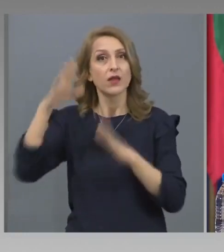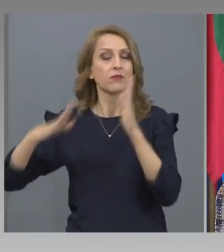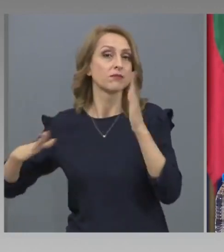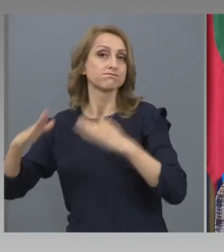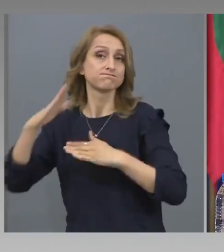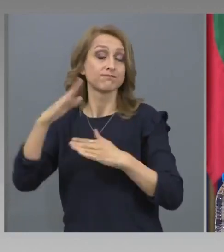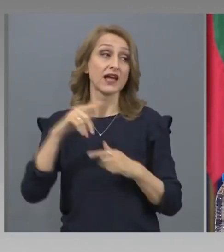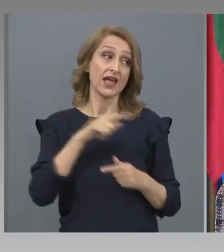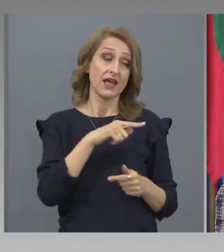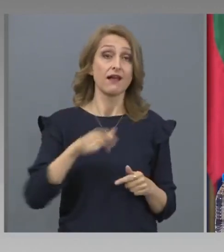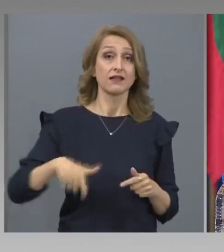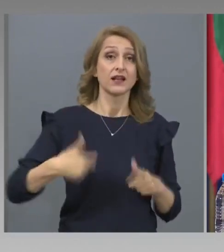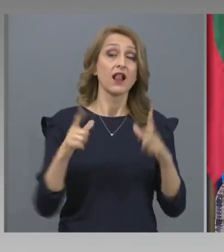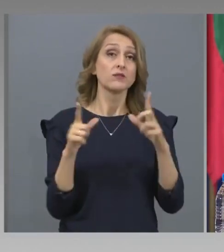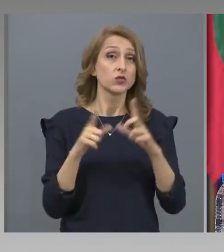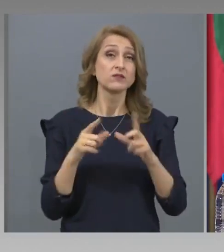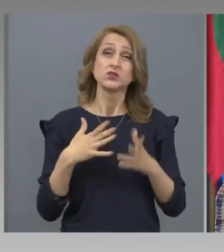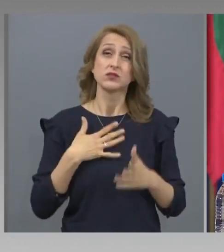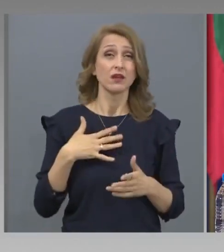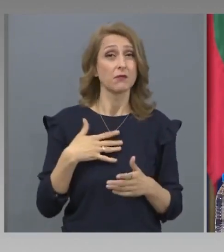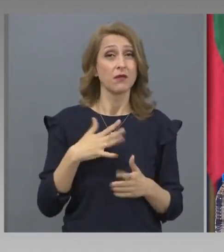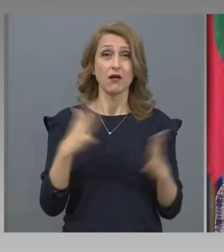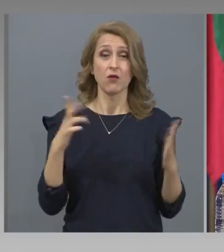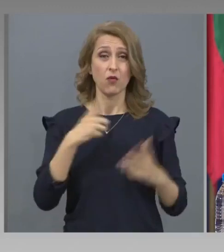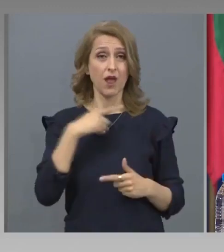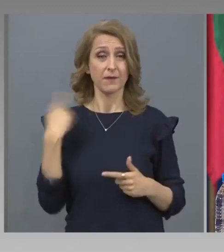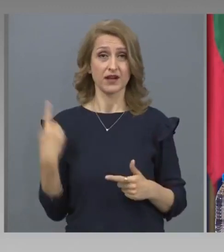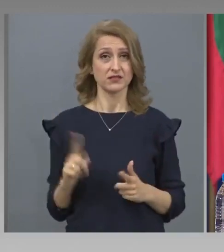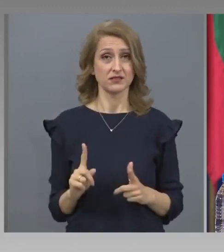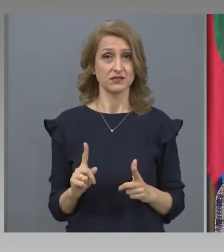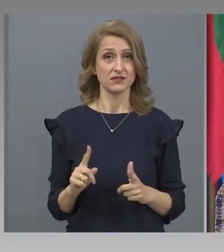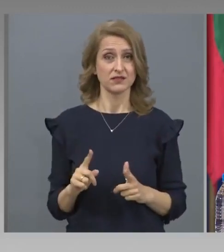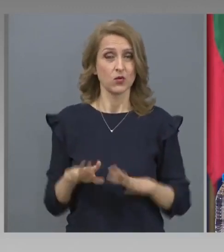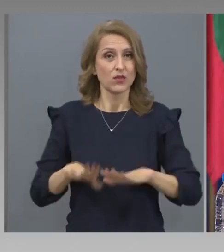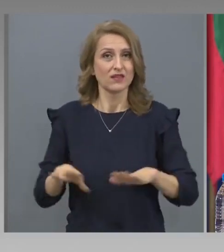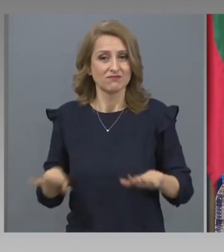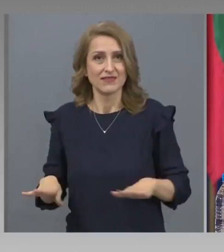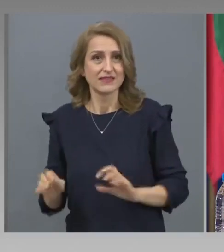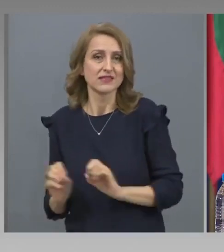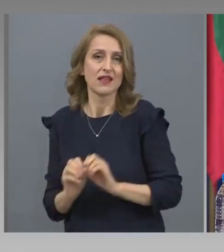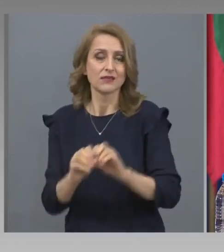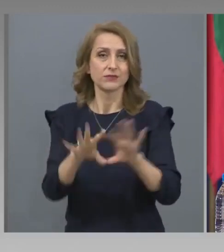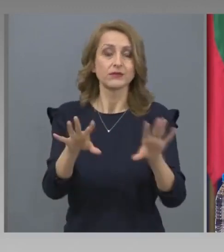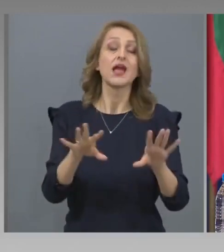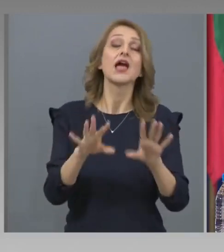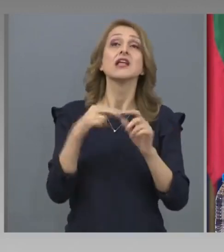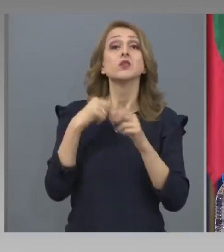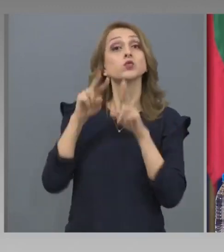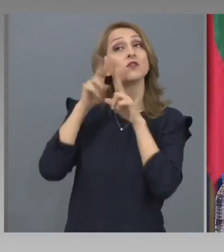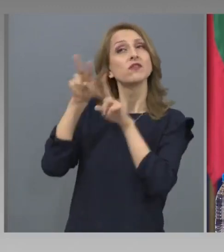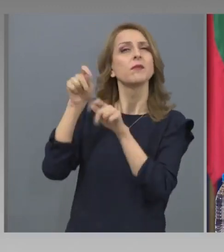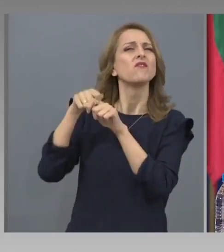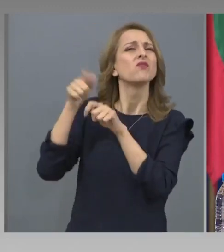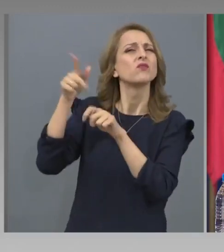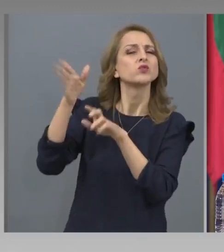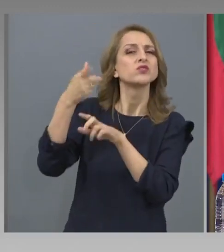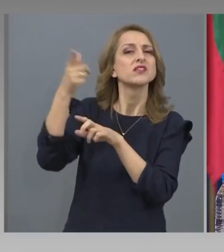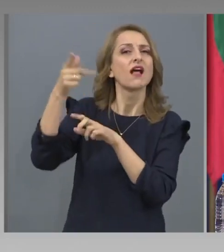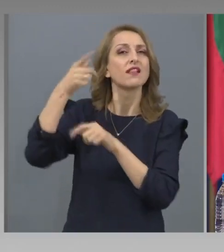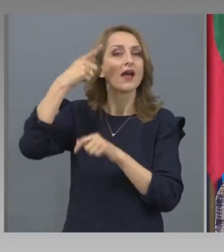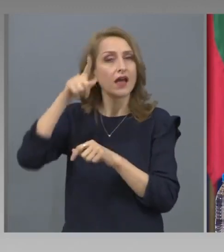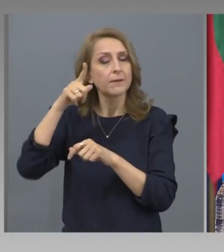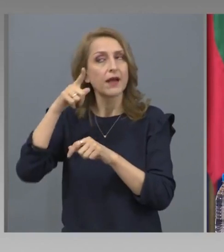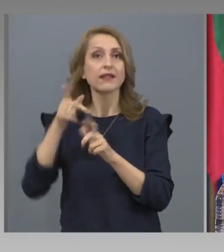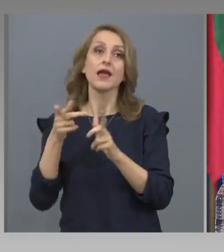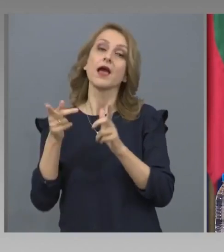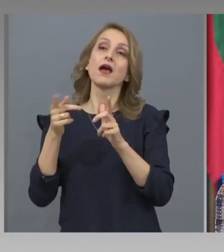според генерала е сериозен и тогава пак ще се събереме да прецениме